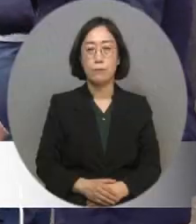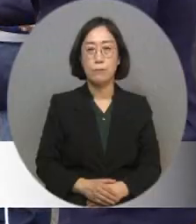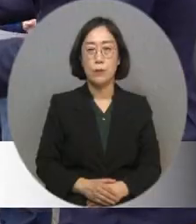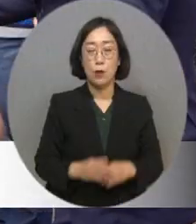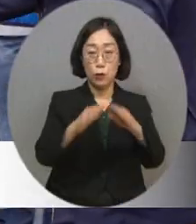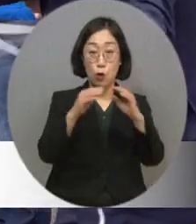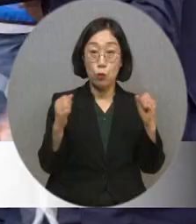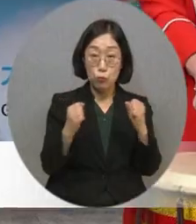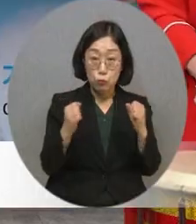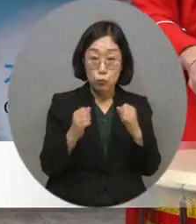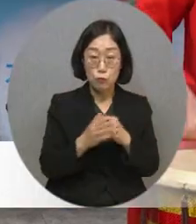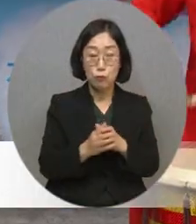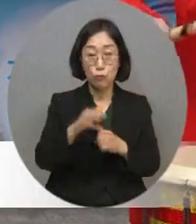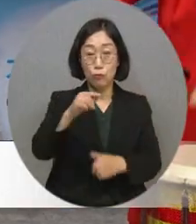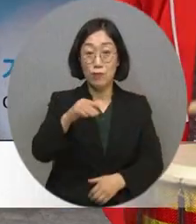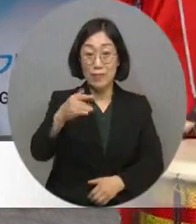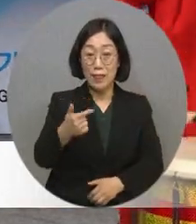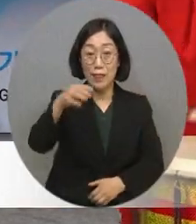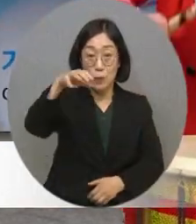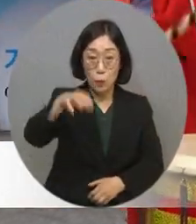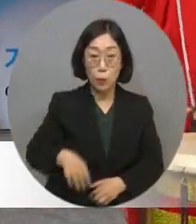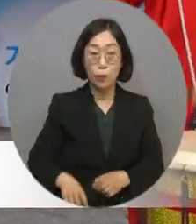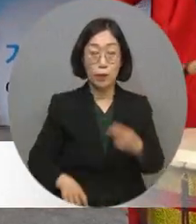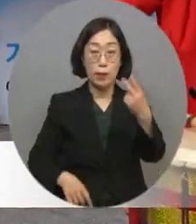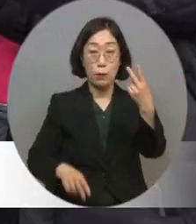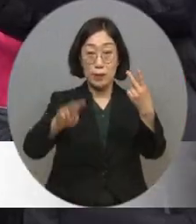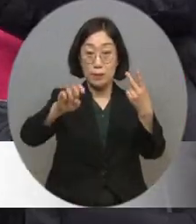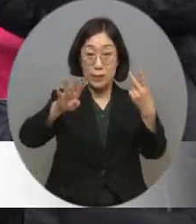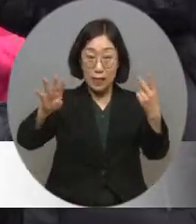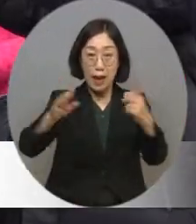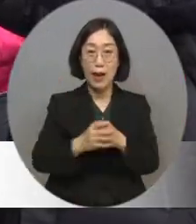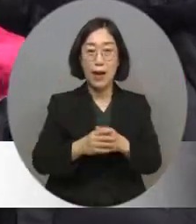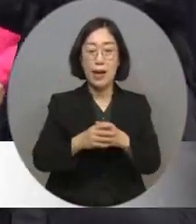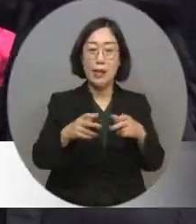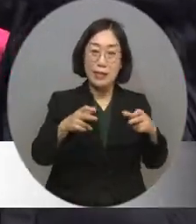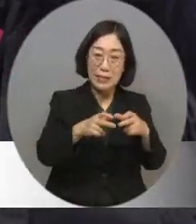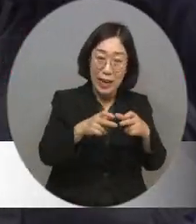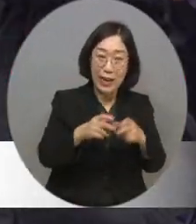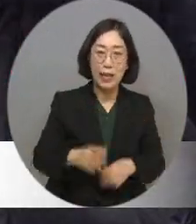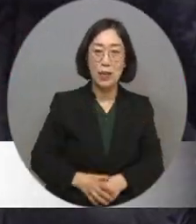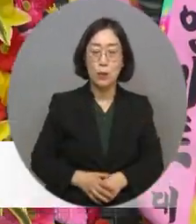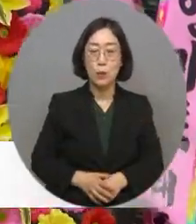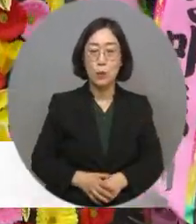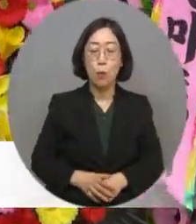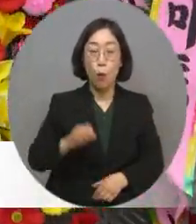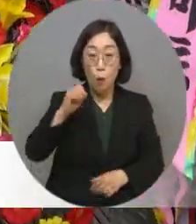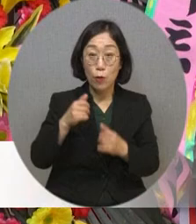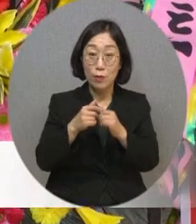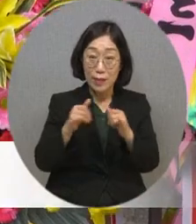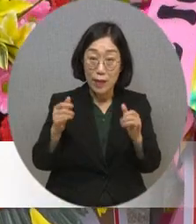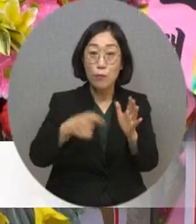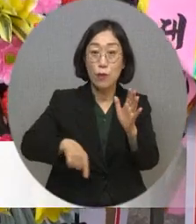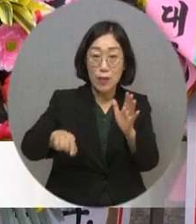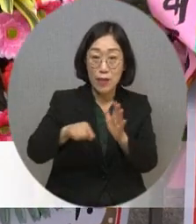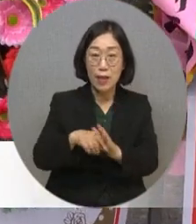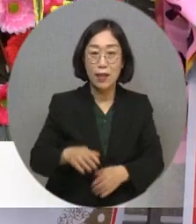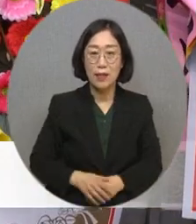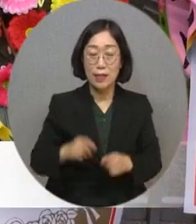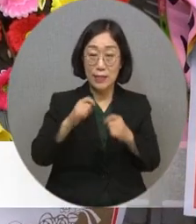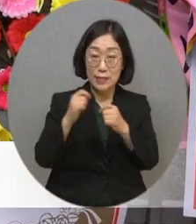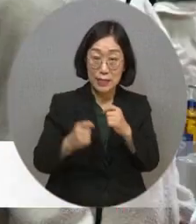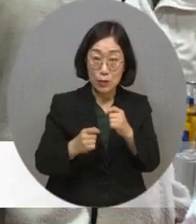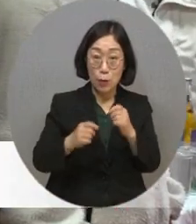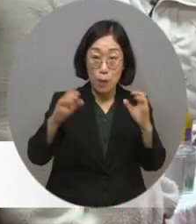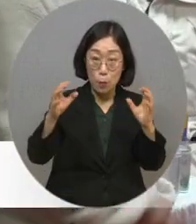전북특별자치도 군산시 삼북동에서 지난 24일 장애인과 소외계층을 위한 사단법인 전북장애인정보문화협회 군산지회